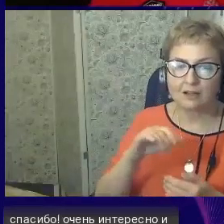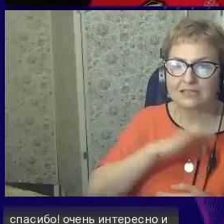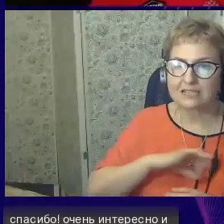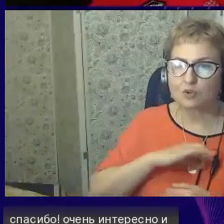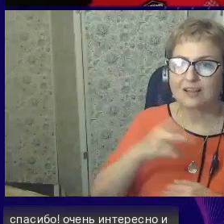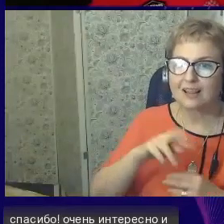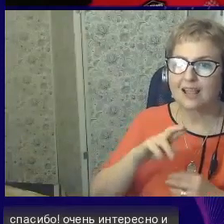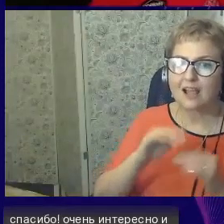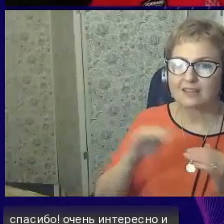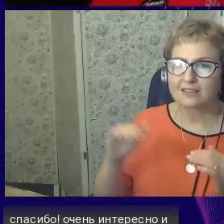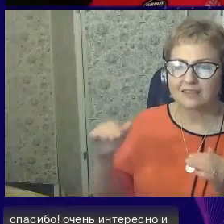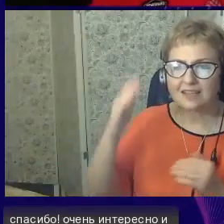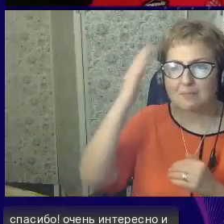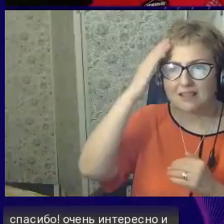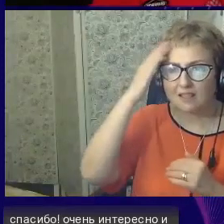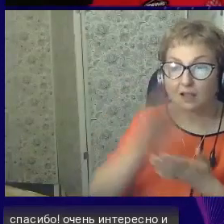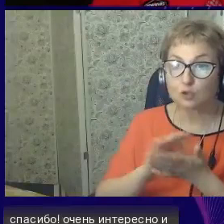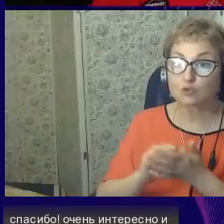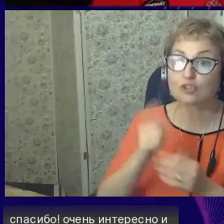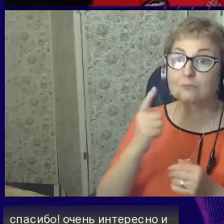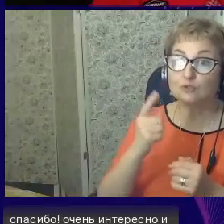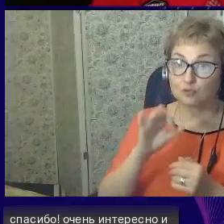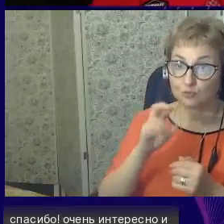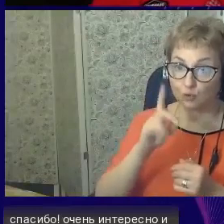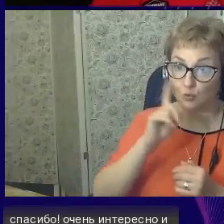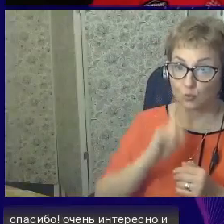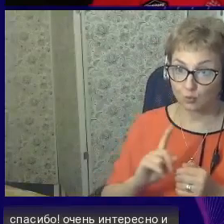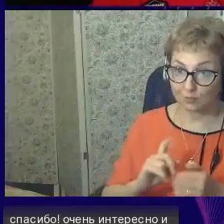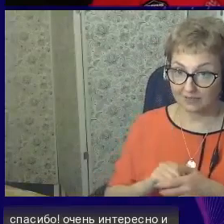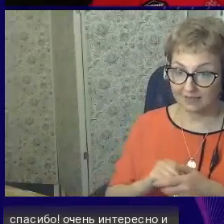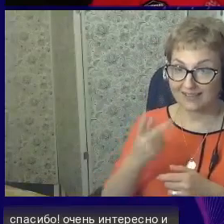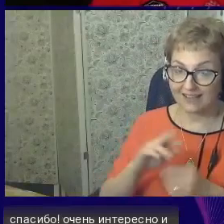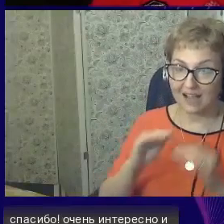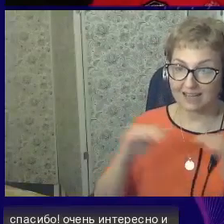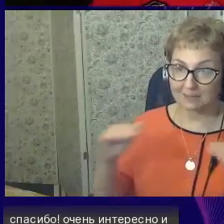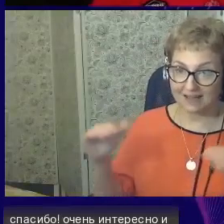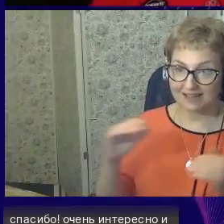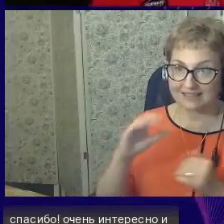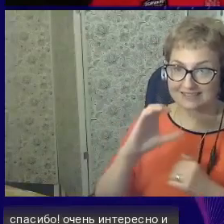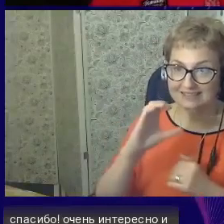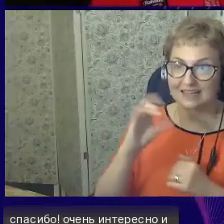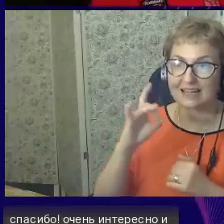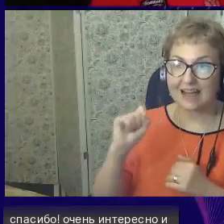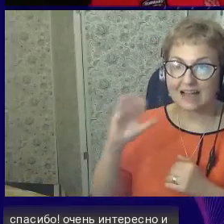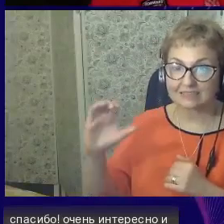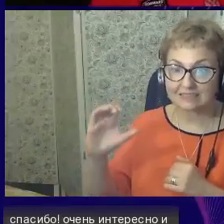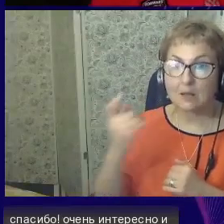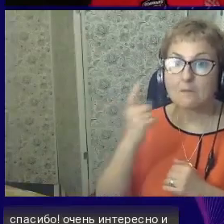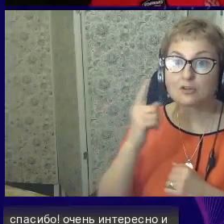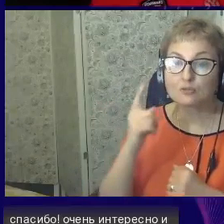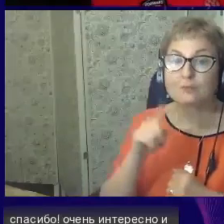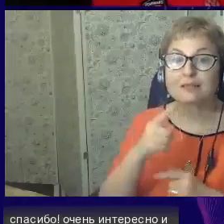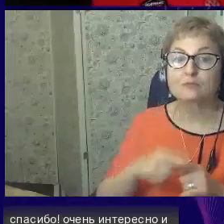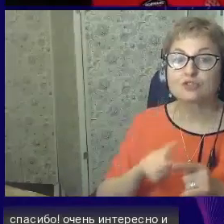ментальными нарушениями. Почему он удобен для ребят с РАС? Потому